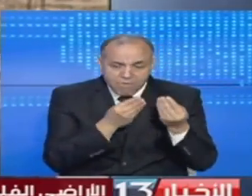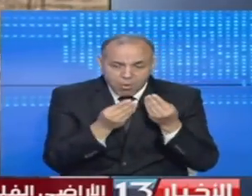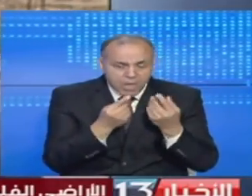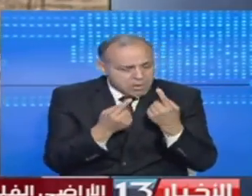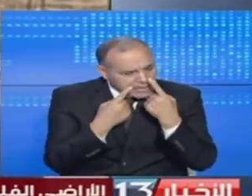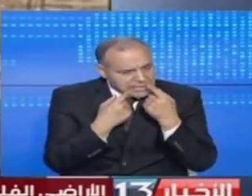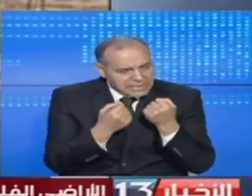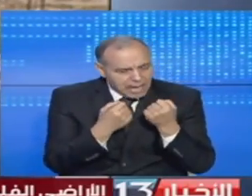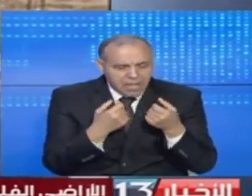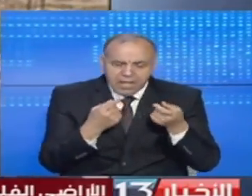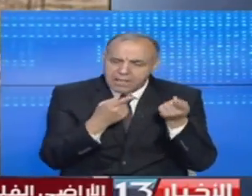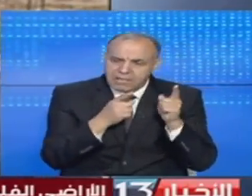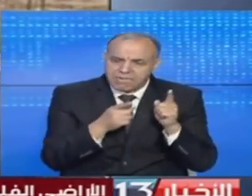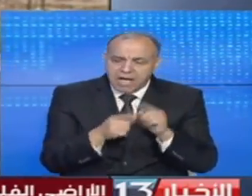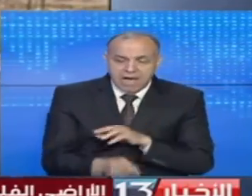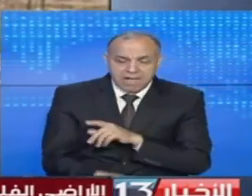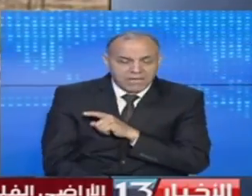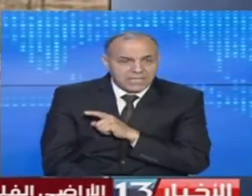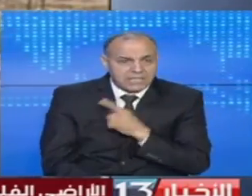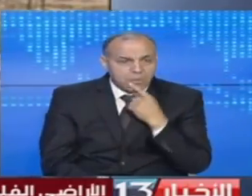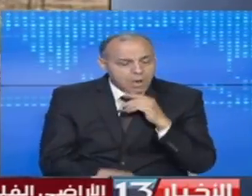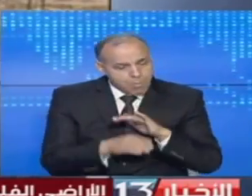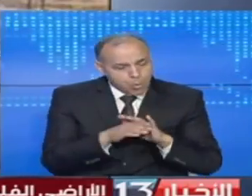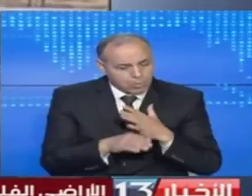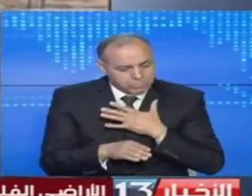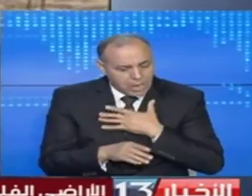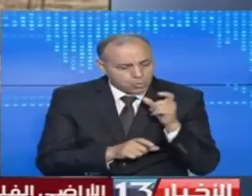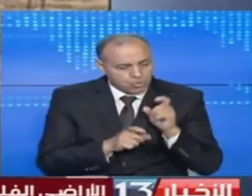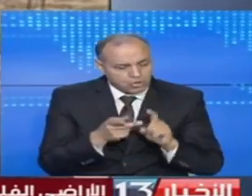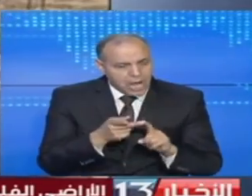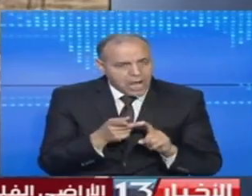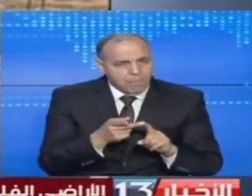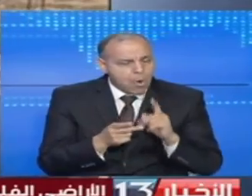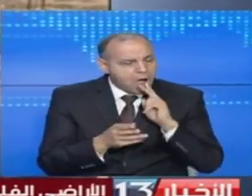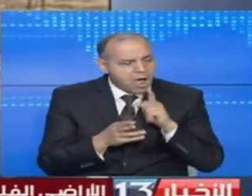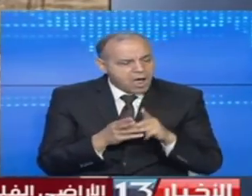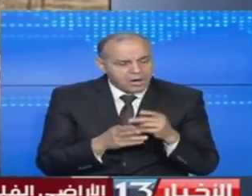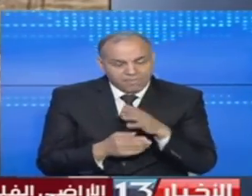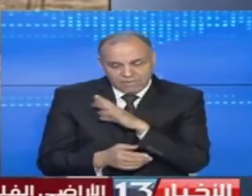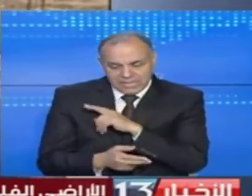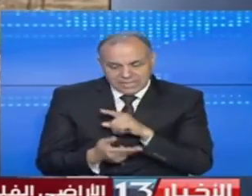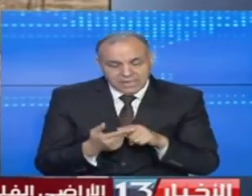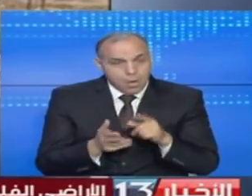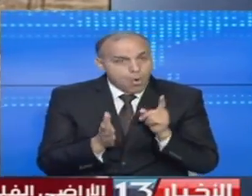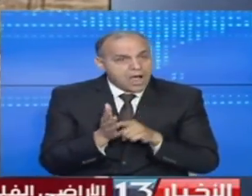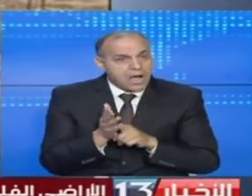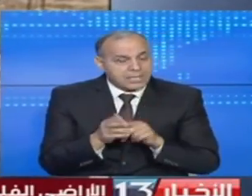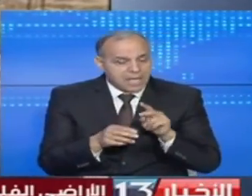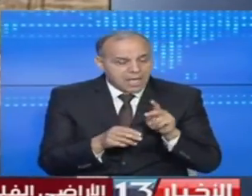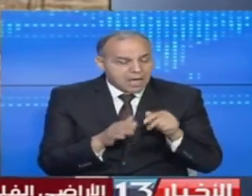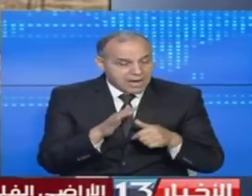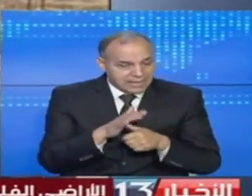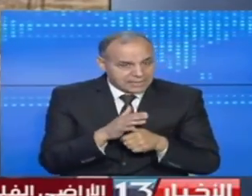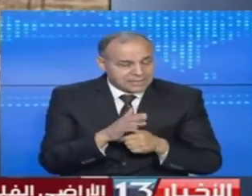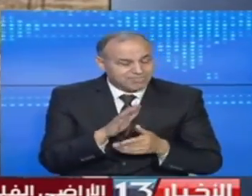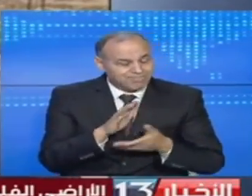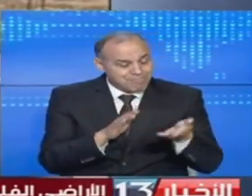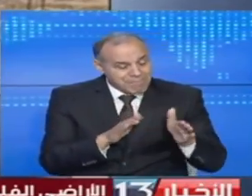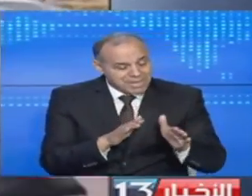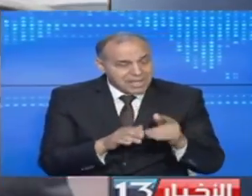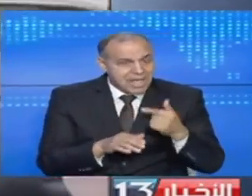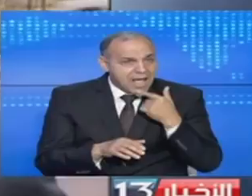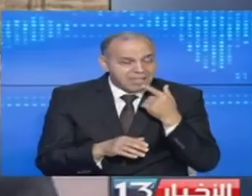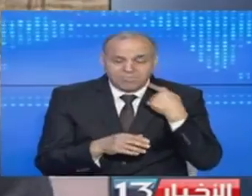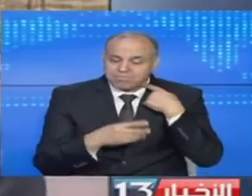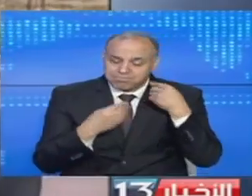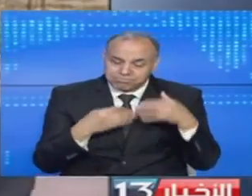صلبا دفاعا عن فلسطين وقضيتها وشعبها وقرارها الوطني واكد عباس ان رحيل عن نقاط يمثل